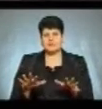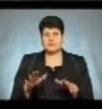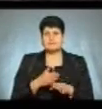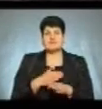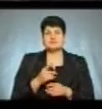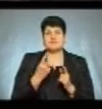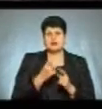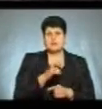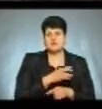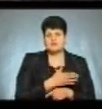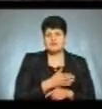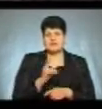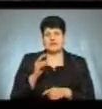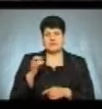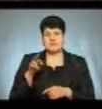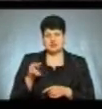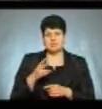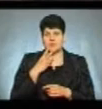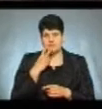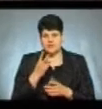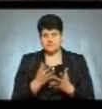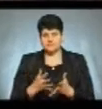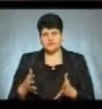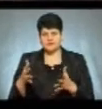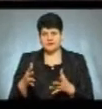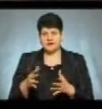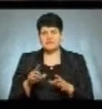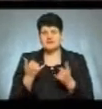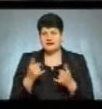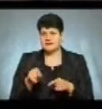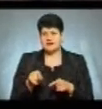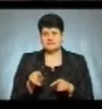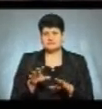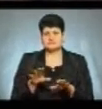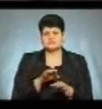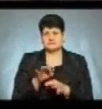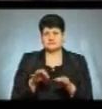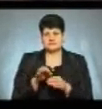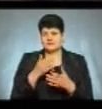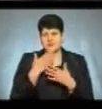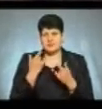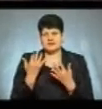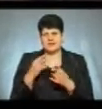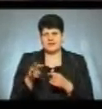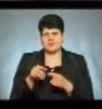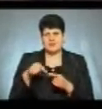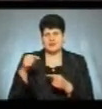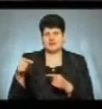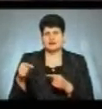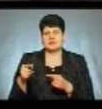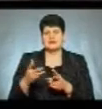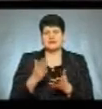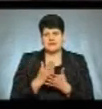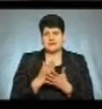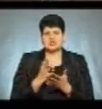Великою Березовицею і Кип'ячкою. Як бачимо, у силосних ямах тваринних відходів зараз немає, але за кілька метрів звідси, за межами ями,